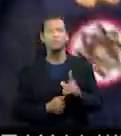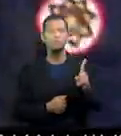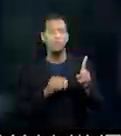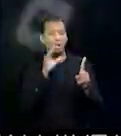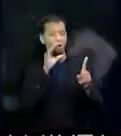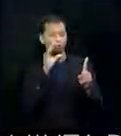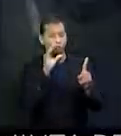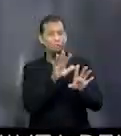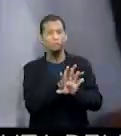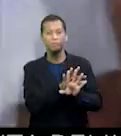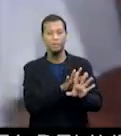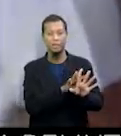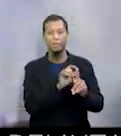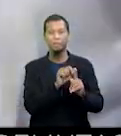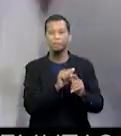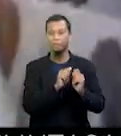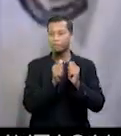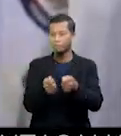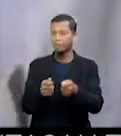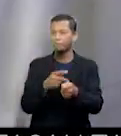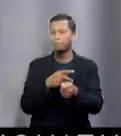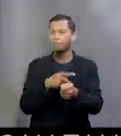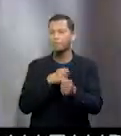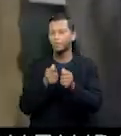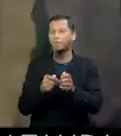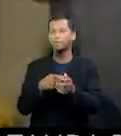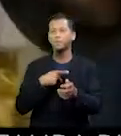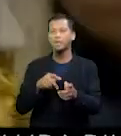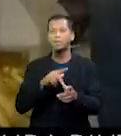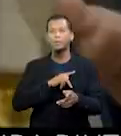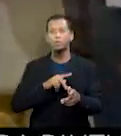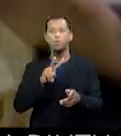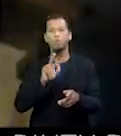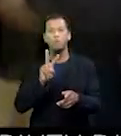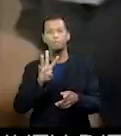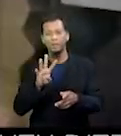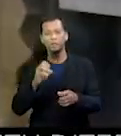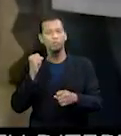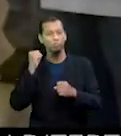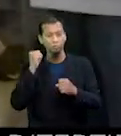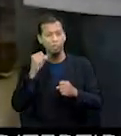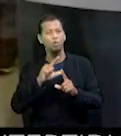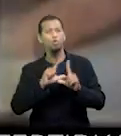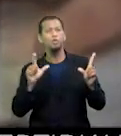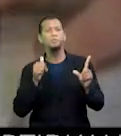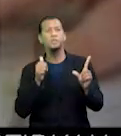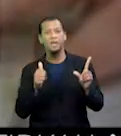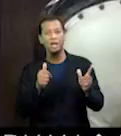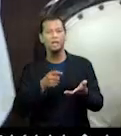resmi mendaftar sebagai peserta pemilu 2024. Partai Perindo optimis dapat lolos dalam tahapan verifikasi administratif dan